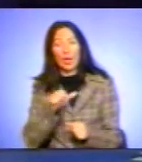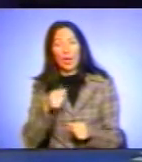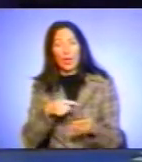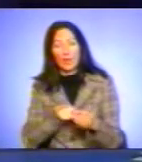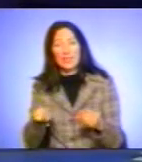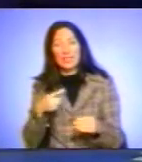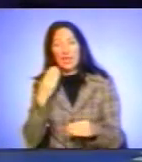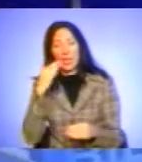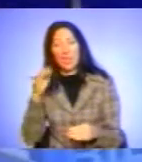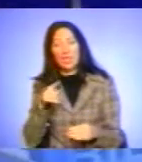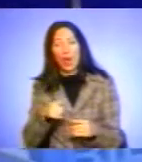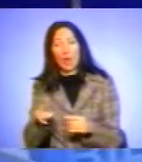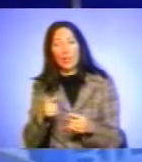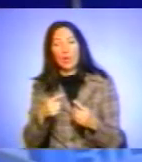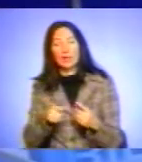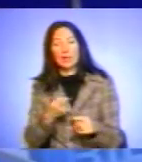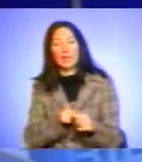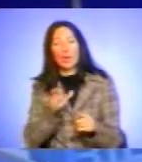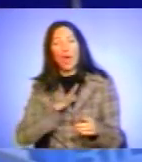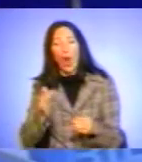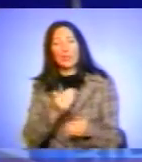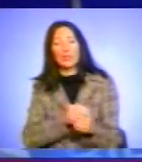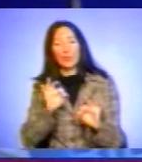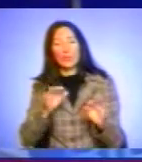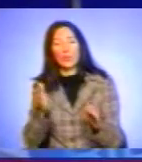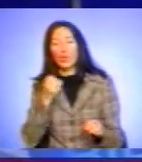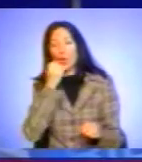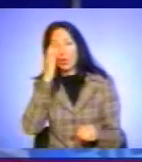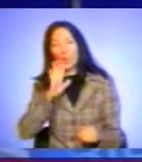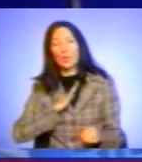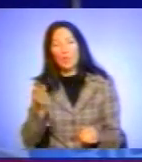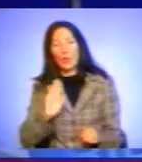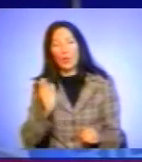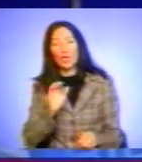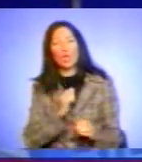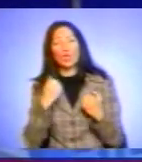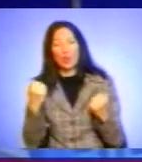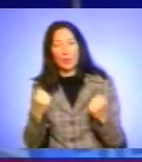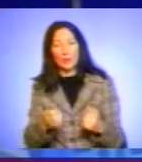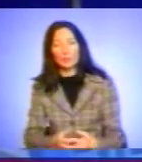жанрах. Це була остання інформація випуску. Дякую, що були з нами. Бувайте здорові!